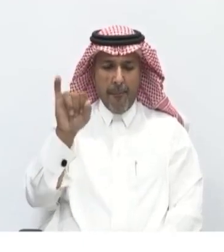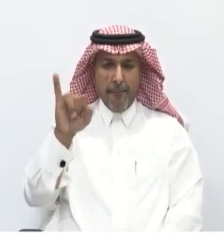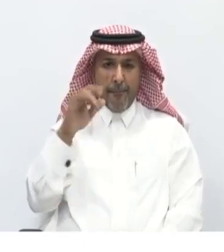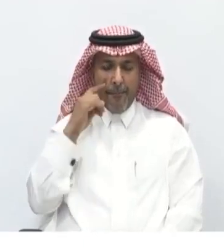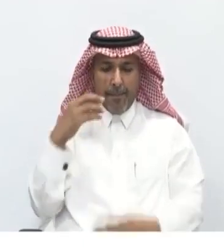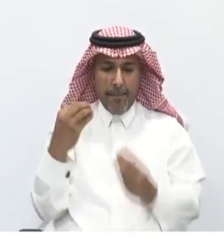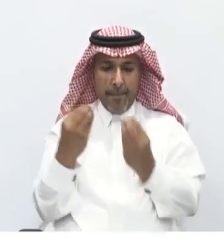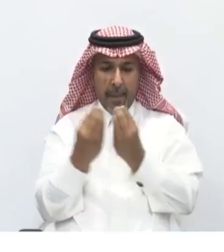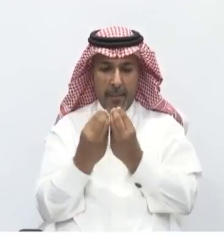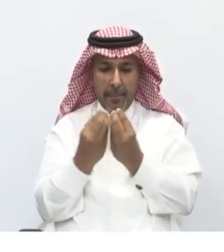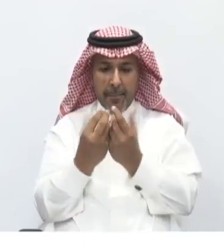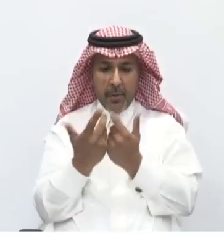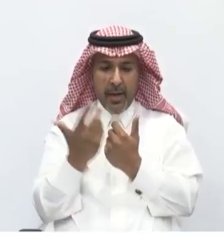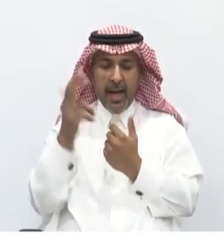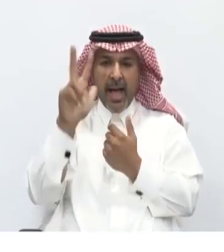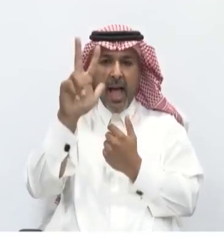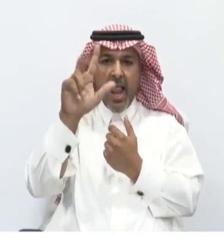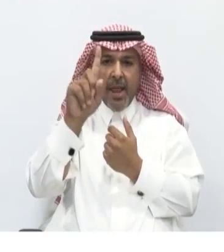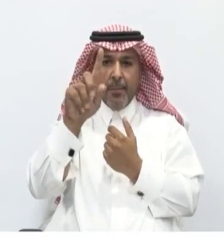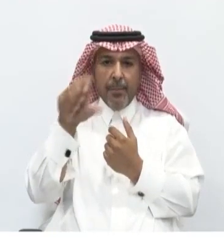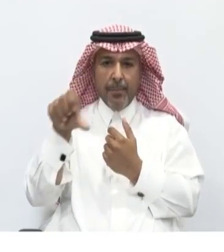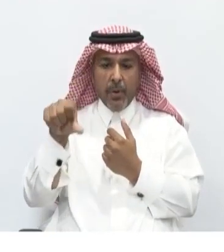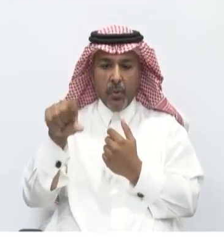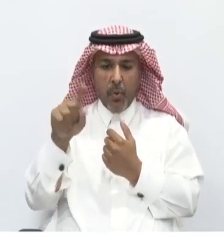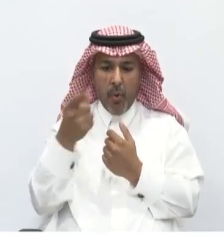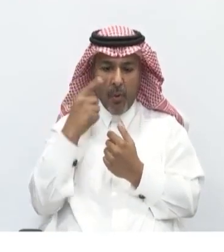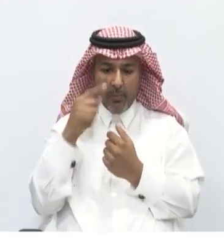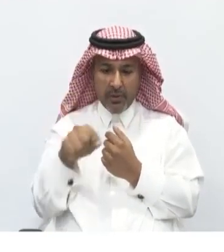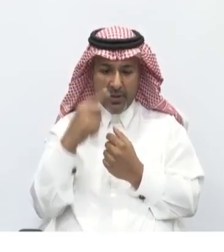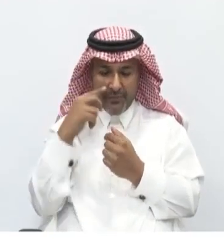الكي بي ار لنشاهد التفاعل